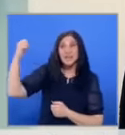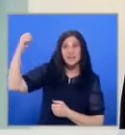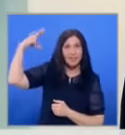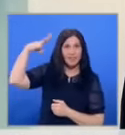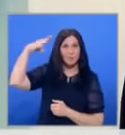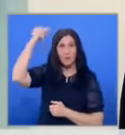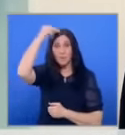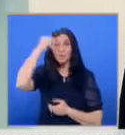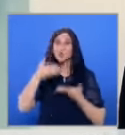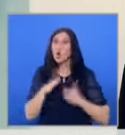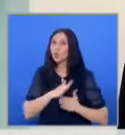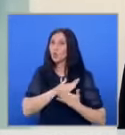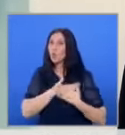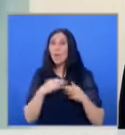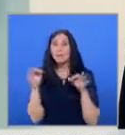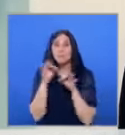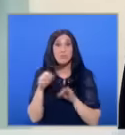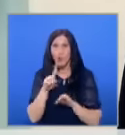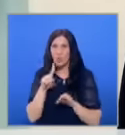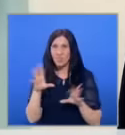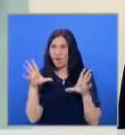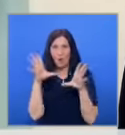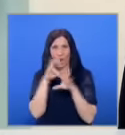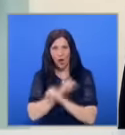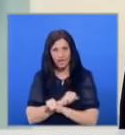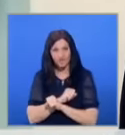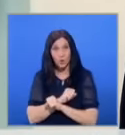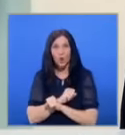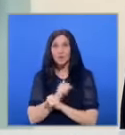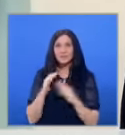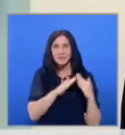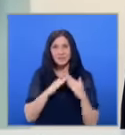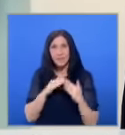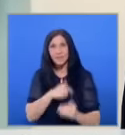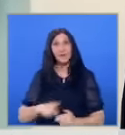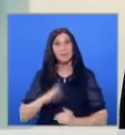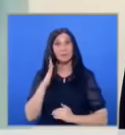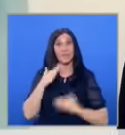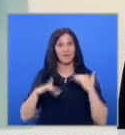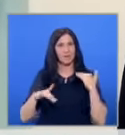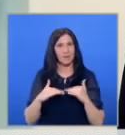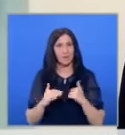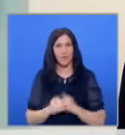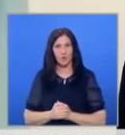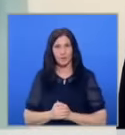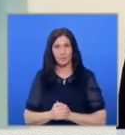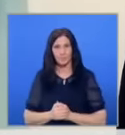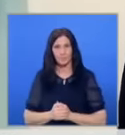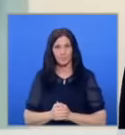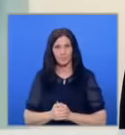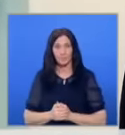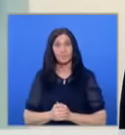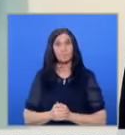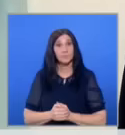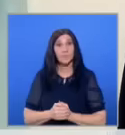българското родолюбие никога не е угасвал в съседна република Северна Македония,